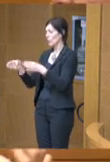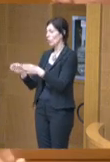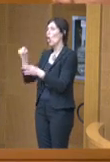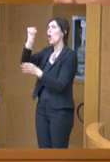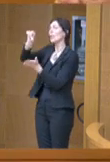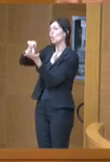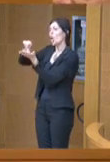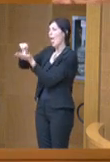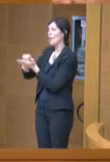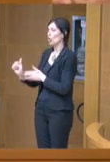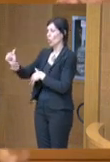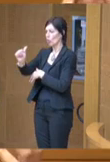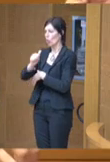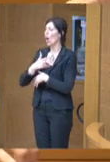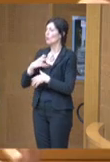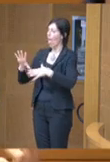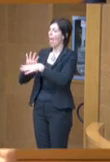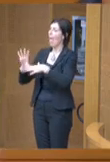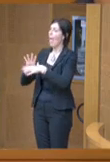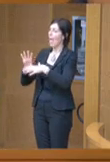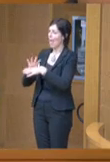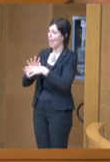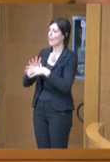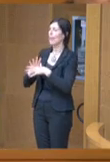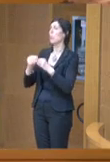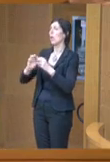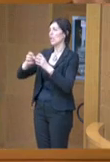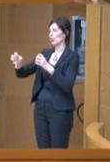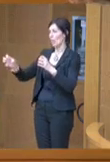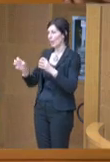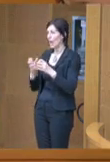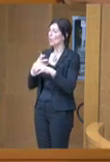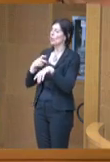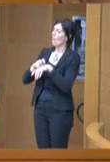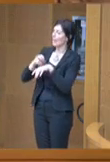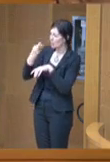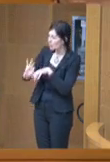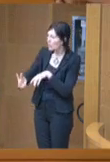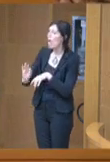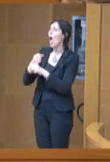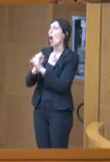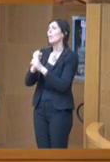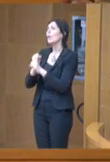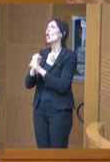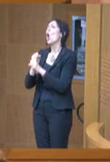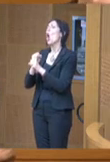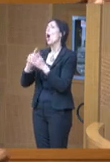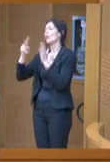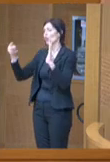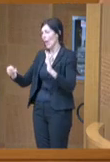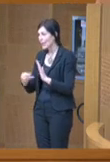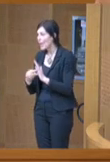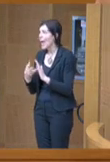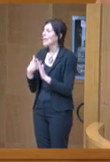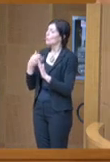da un'equipe multidisciplinare di medici specialisti, bioingegneri, terapisti della